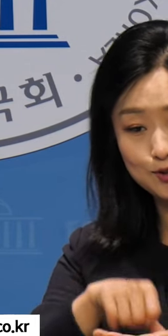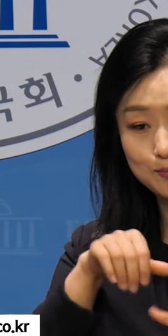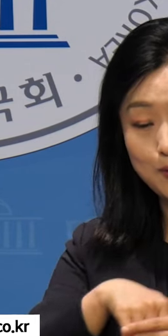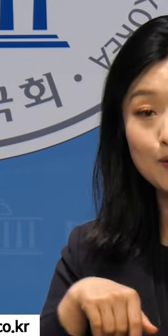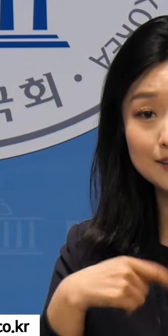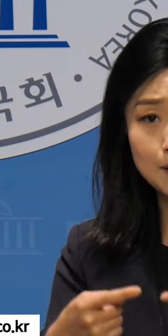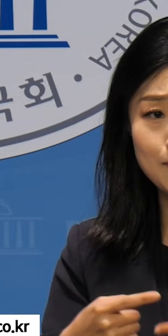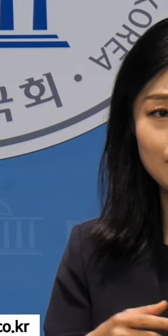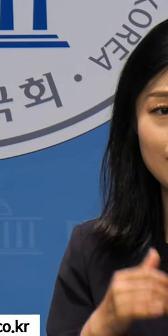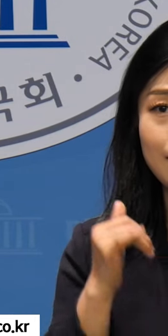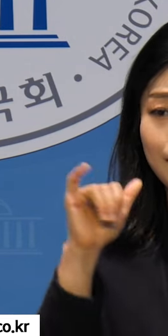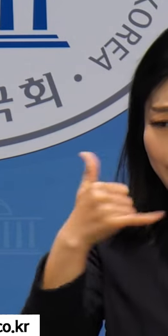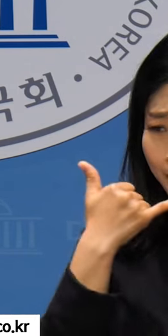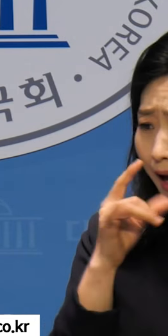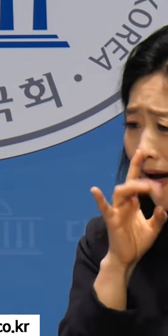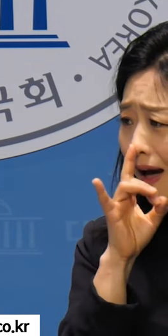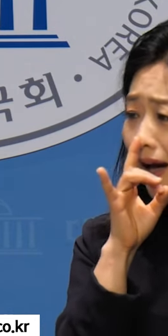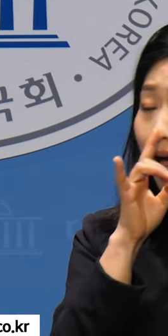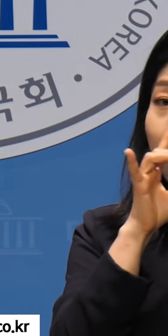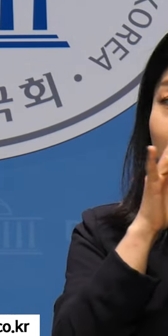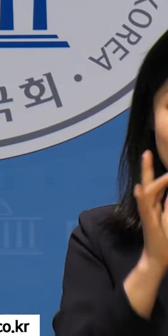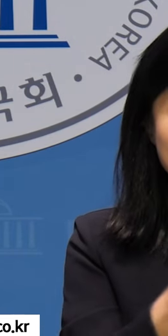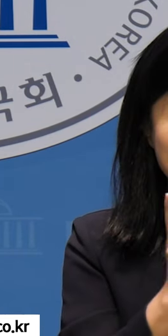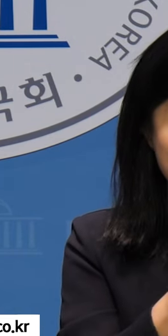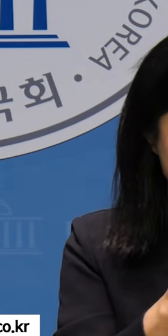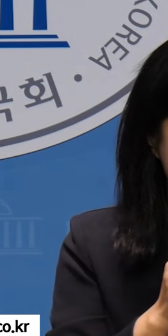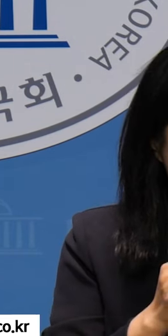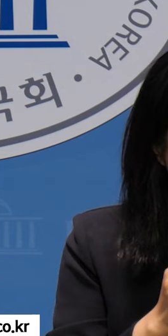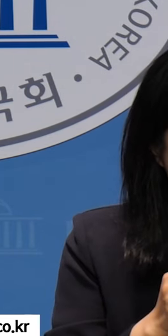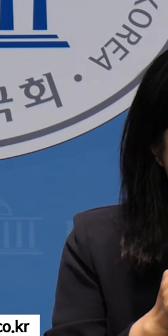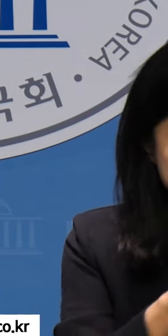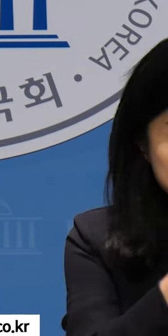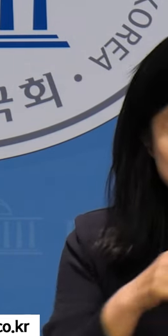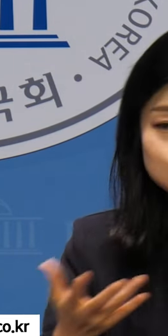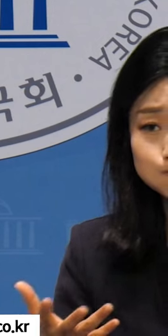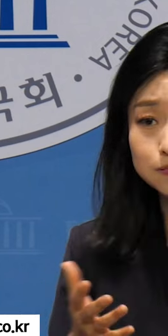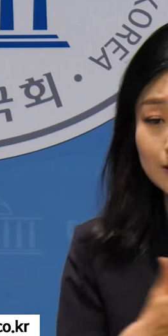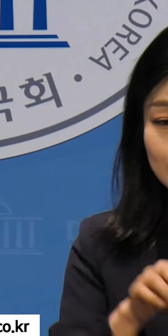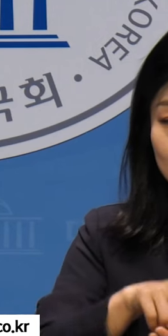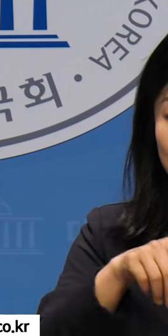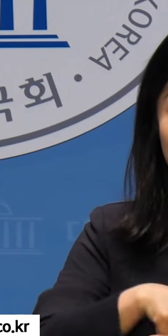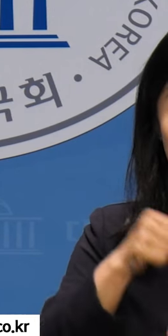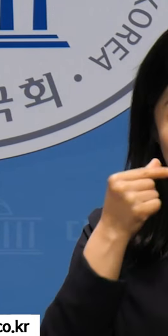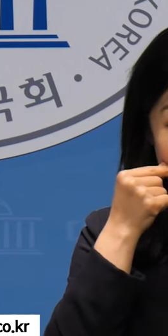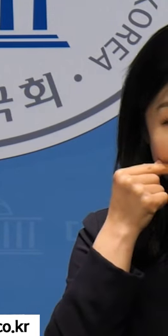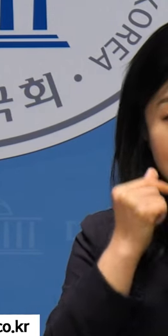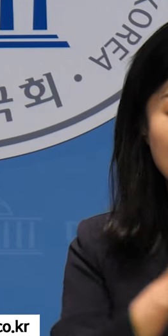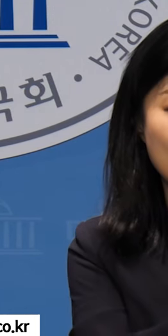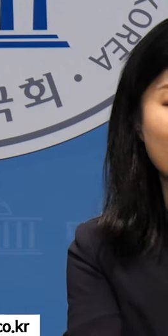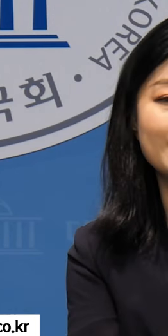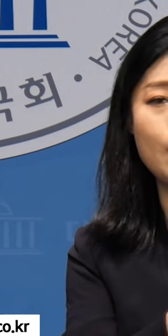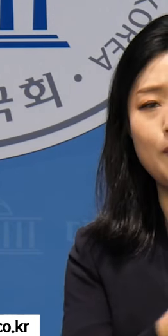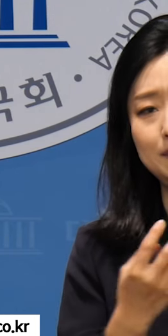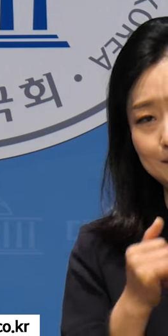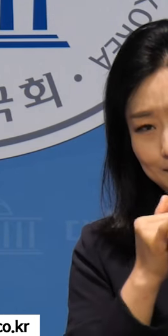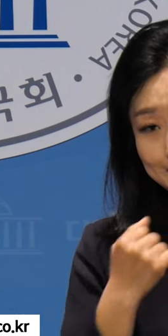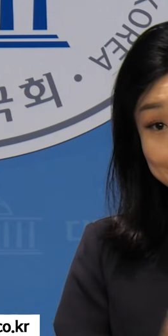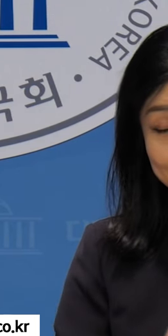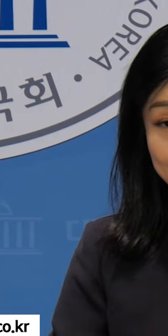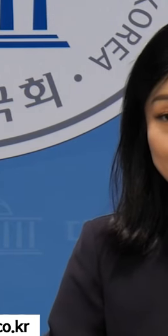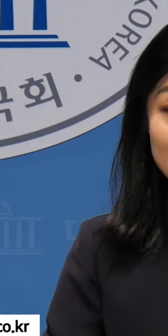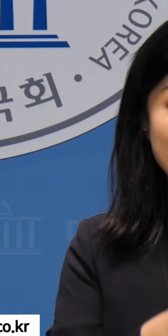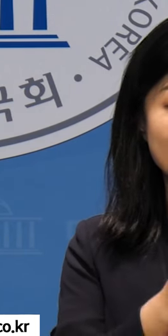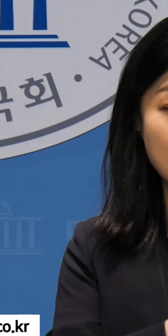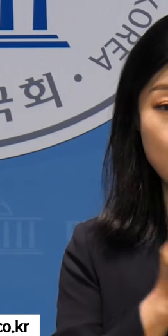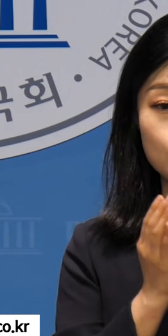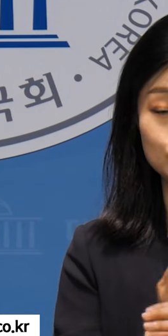투표하고 싶어도 전화를 못 받거나 온라인으로 볼 수 있는 정보가 없어 투표를 못하는 권리당원들이 많았습니다.